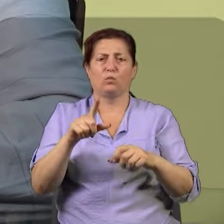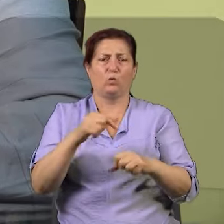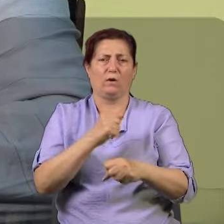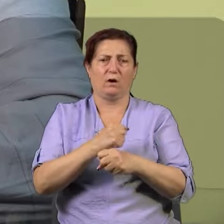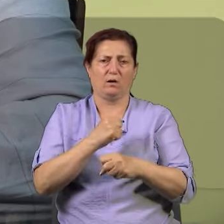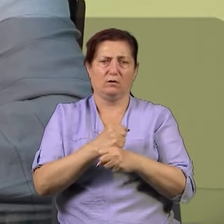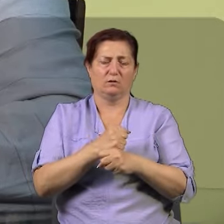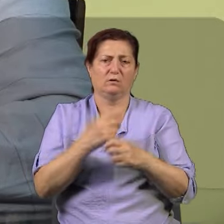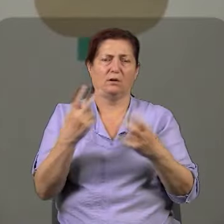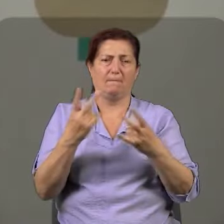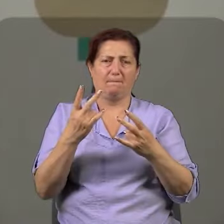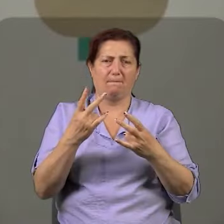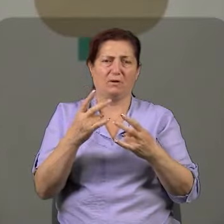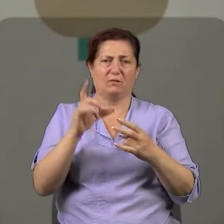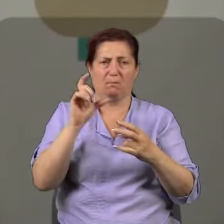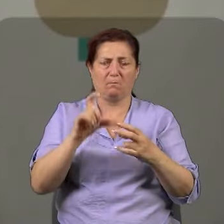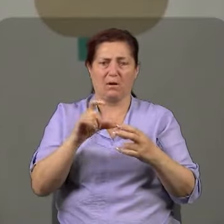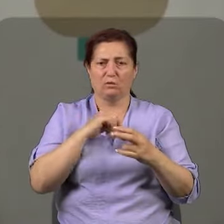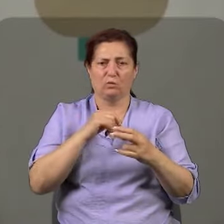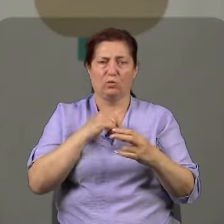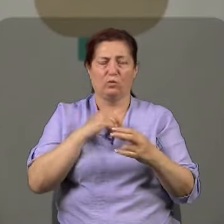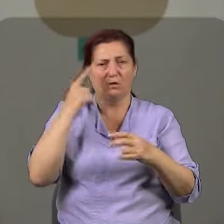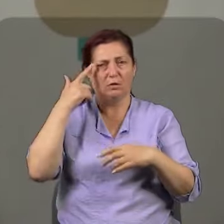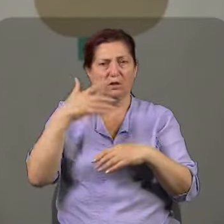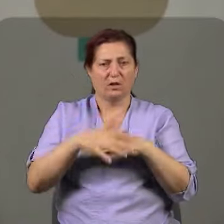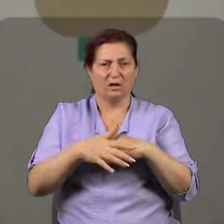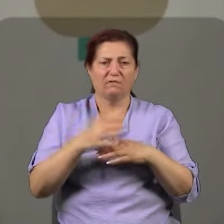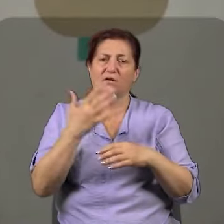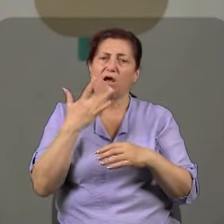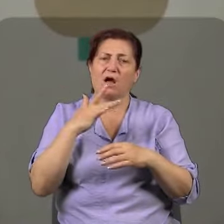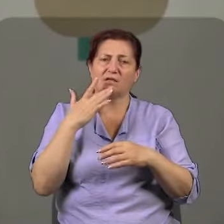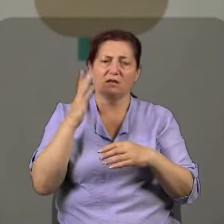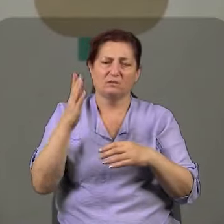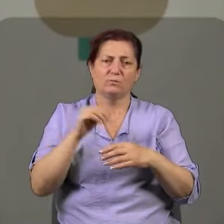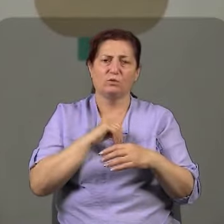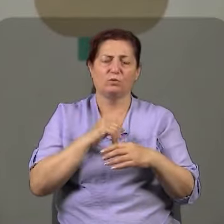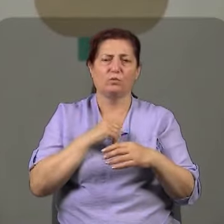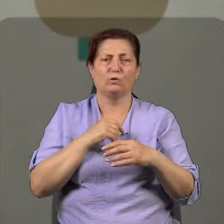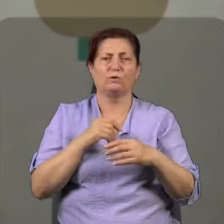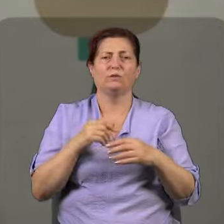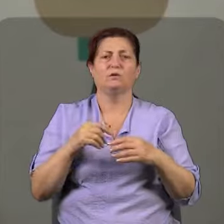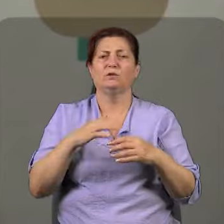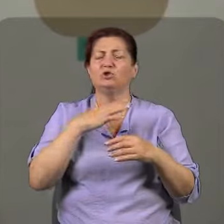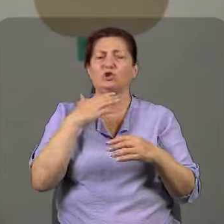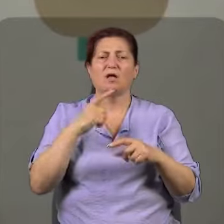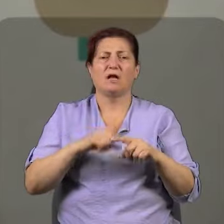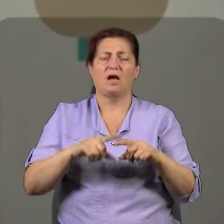պետքա լիքը մարդ ներգրավես, չէ, արտասահմանից առաջին, որովհետև ներսում հասունացնել այդքան գիտնական դա արագ process չի,